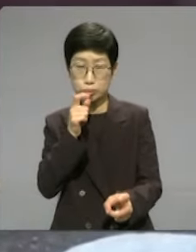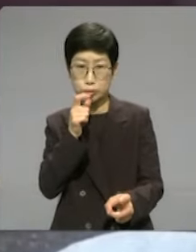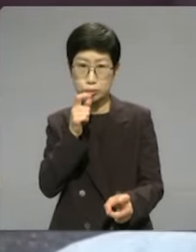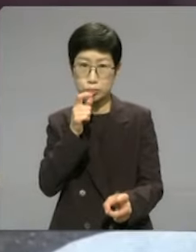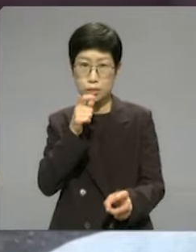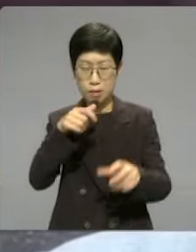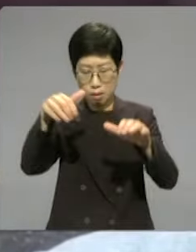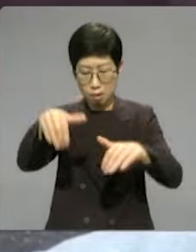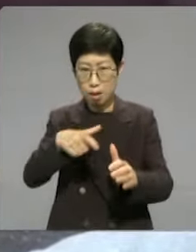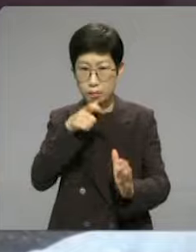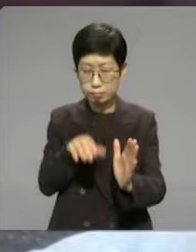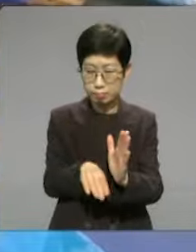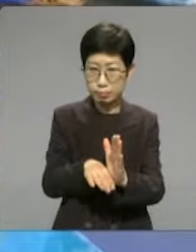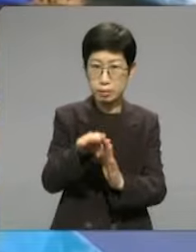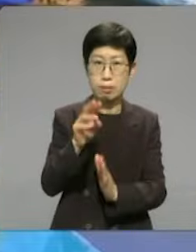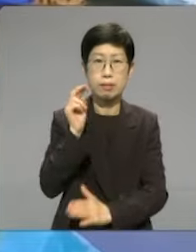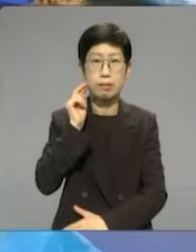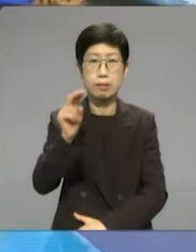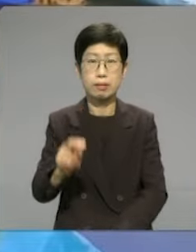떠밀려 내려갔습니다.